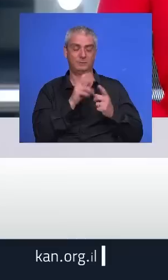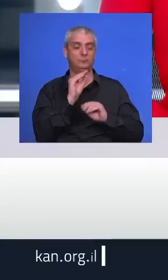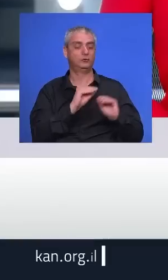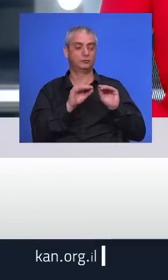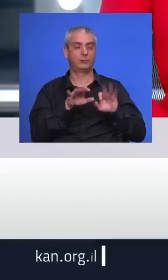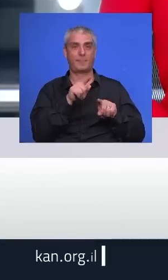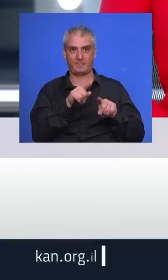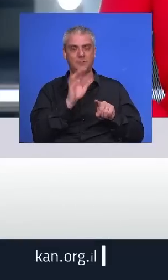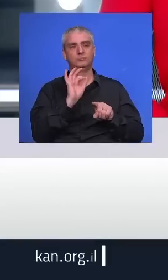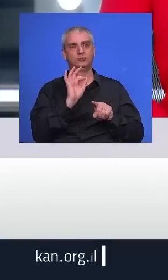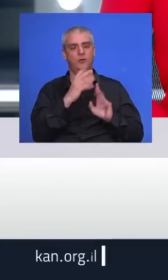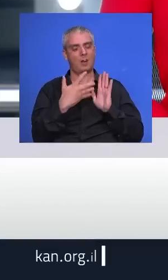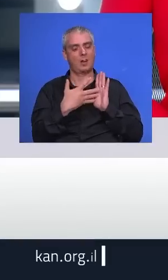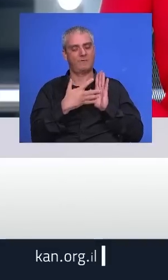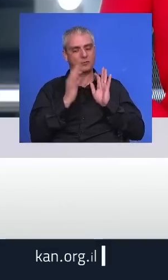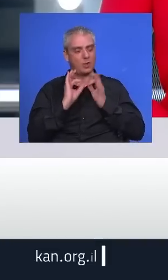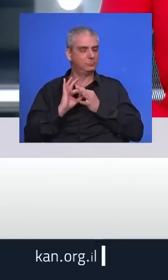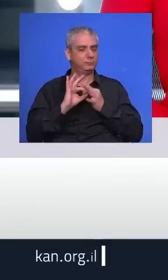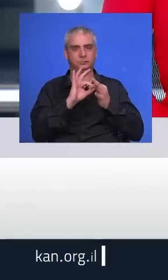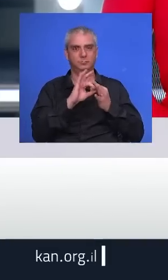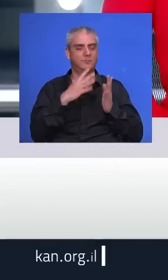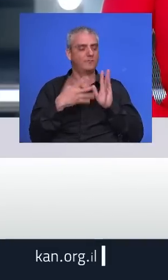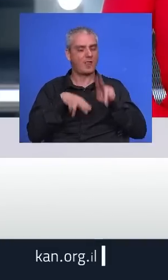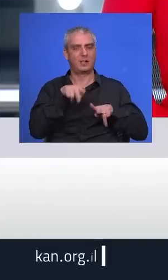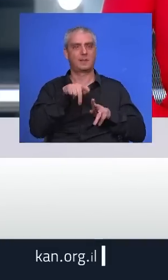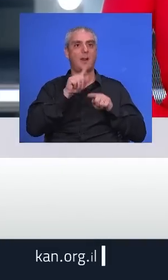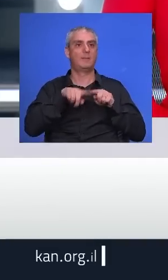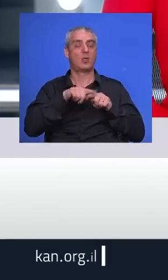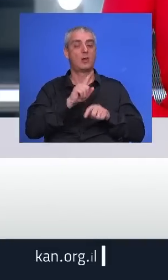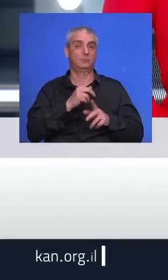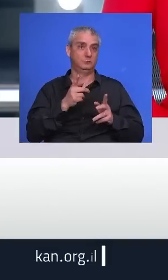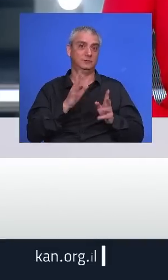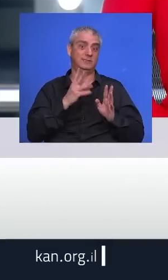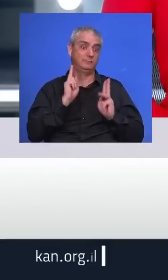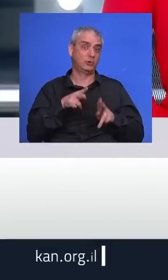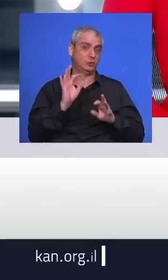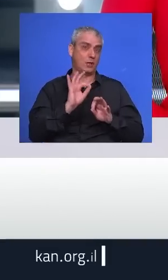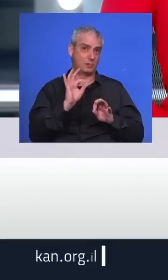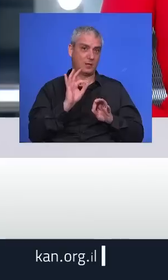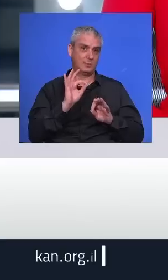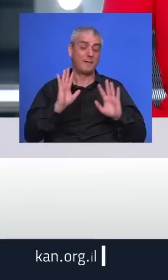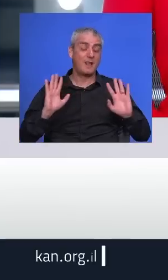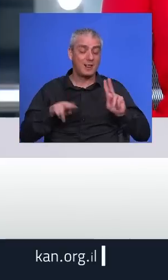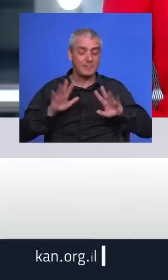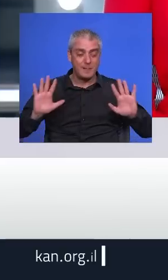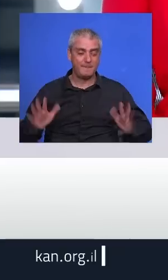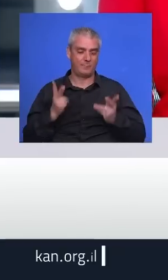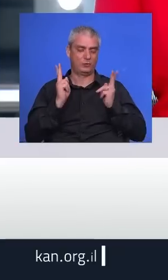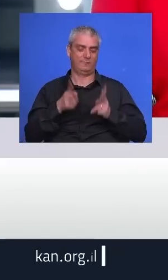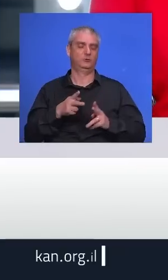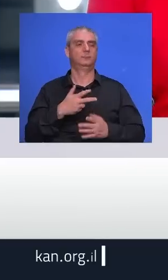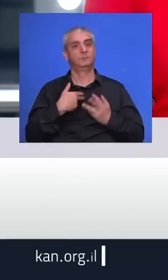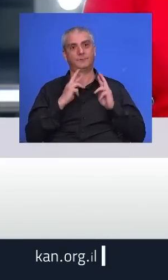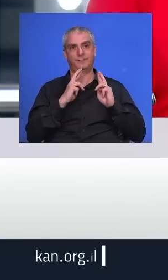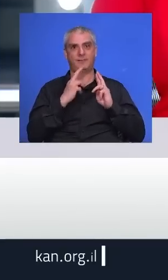במערכת על מנת לבדוק באופן רציף את הסוג ולטפל בתקלות במידה וישנן במהירות. נקווה שכך.